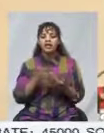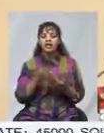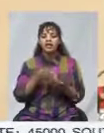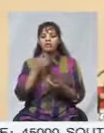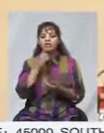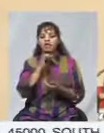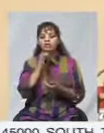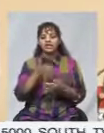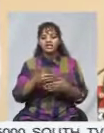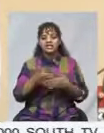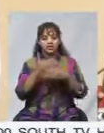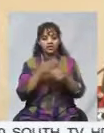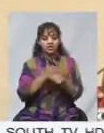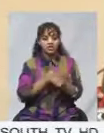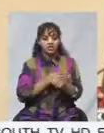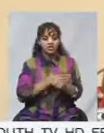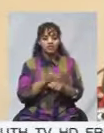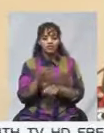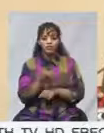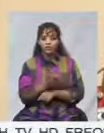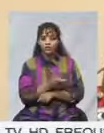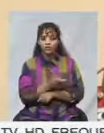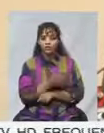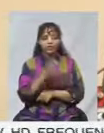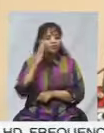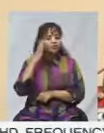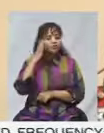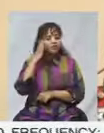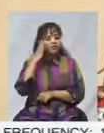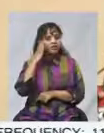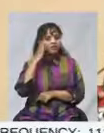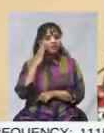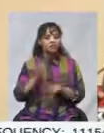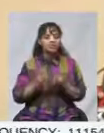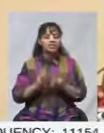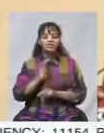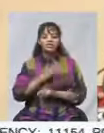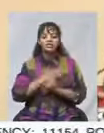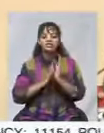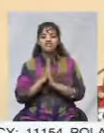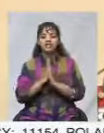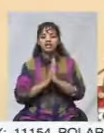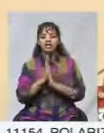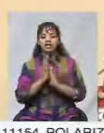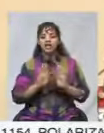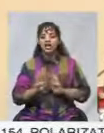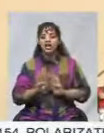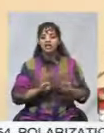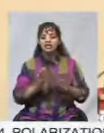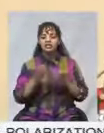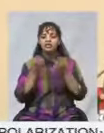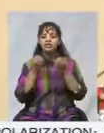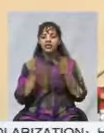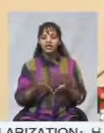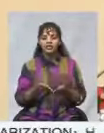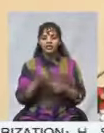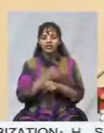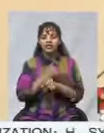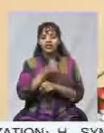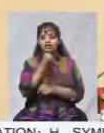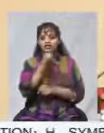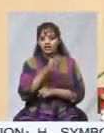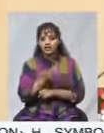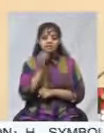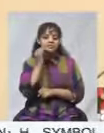በማይባል ደረጃ የሚያሻሽል መሆኑ ቢታወቅም ከህዝባችን ፍላጎት አንጻር በርካታ ያልሰራናቸው